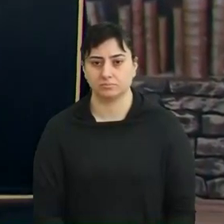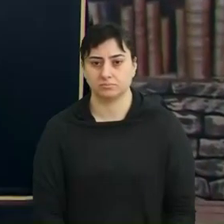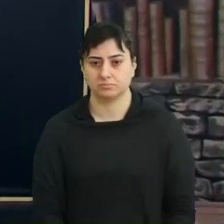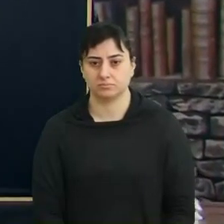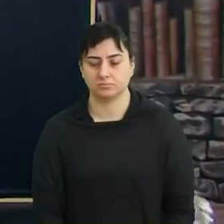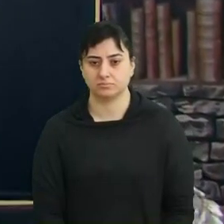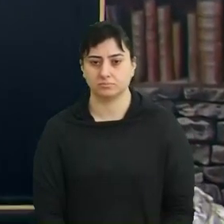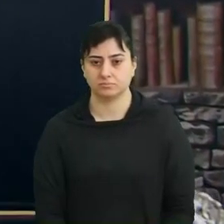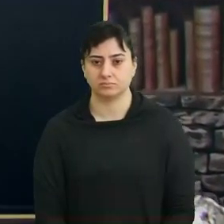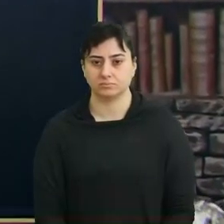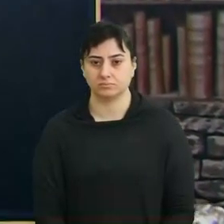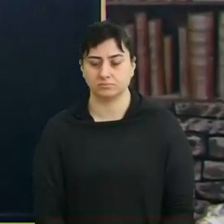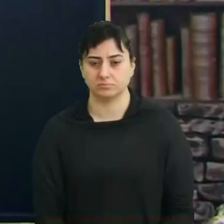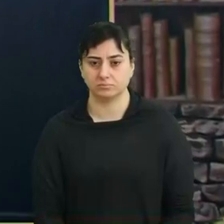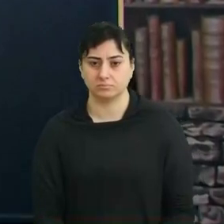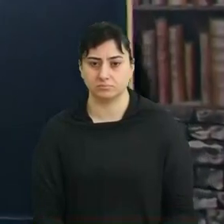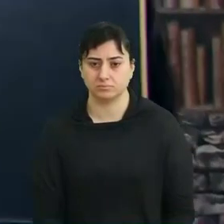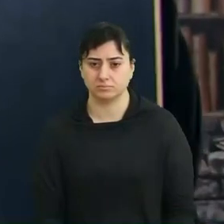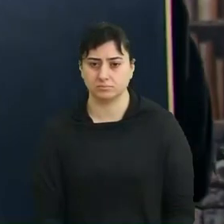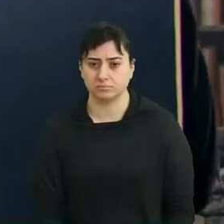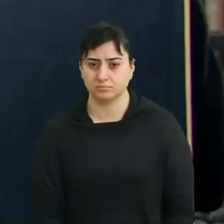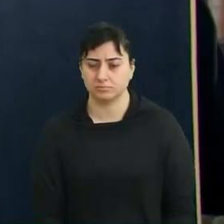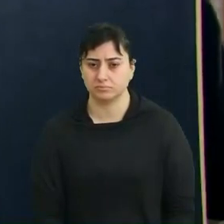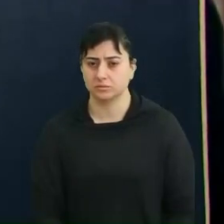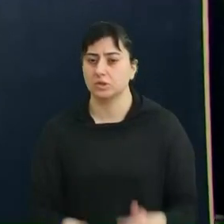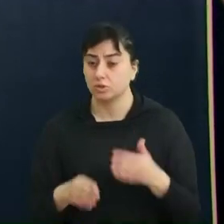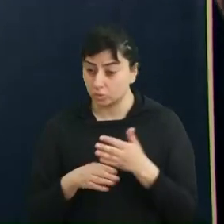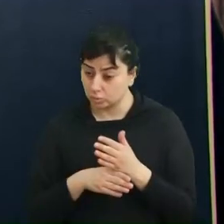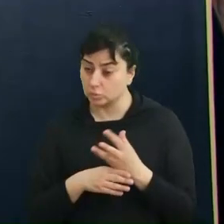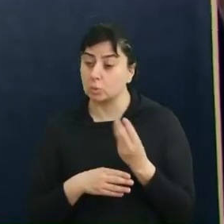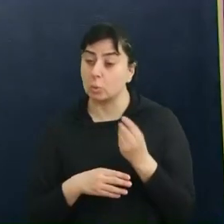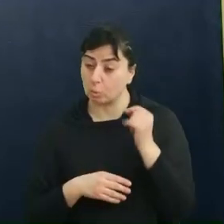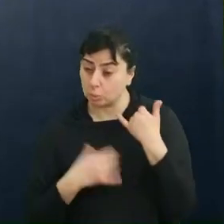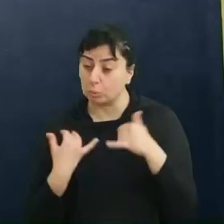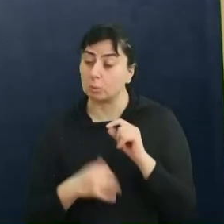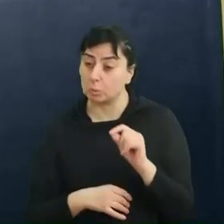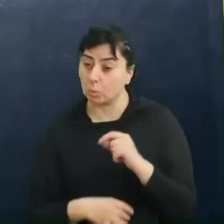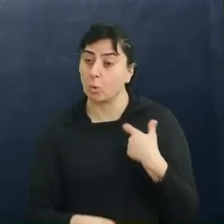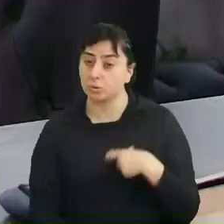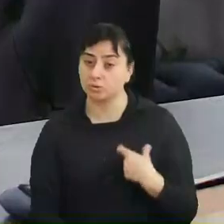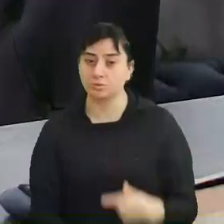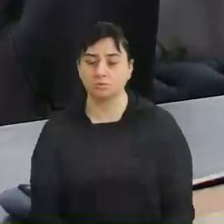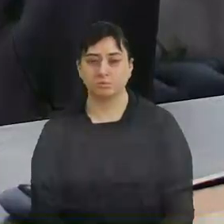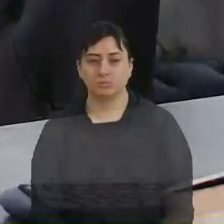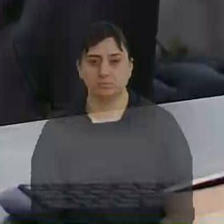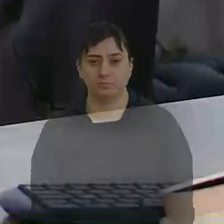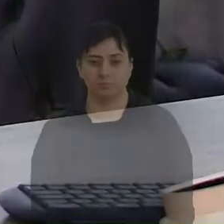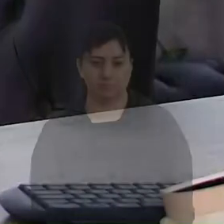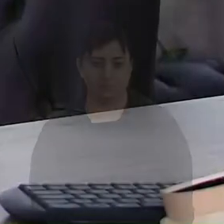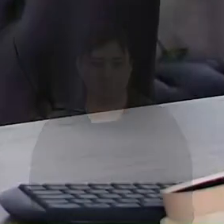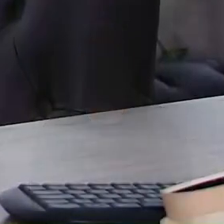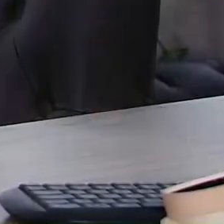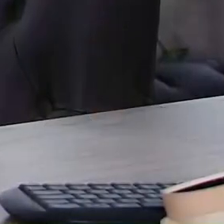dikleyip kafasını üzerine yasladı. Gerçekten çok özel sekreteriymişsin. Gerçekten.